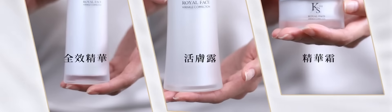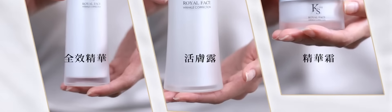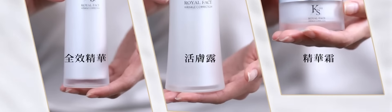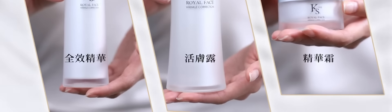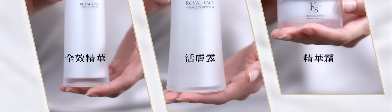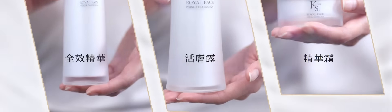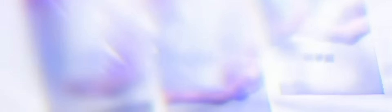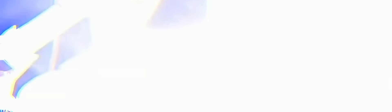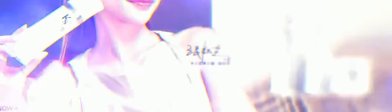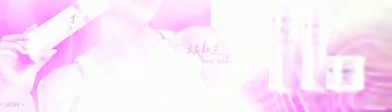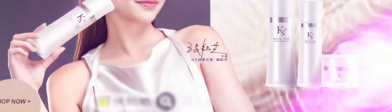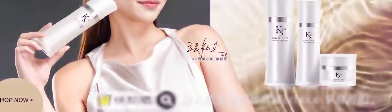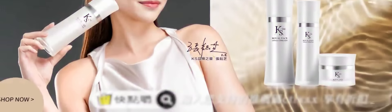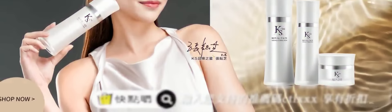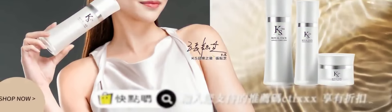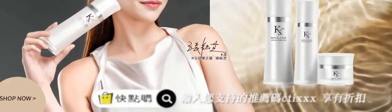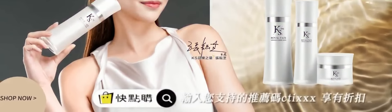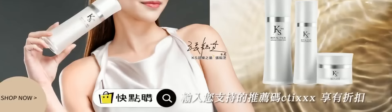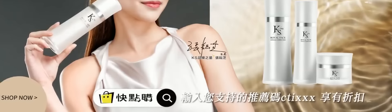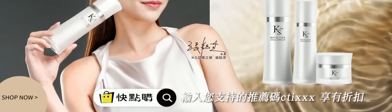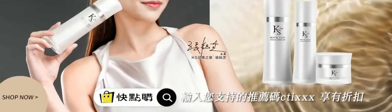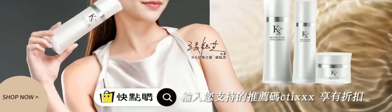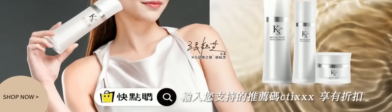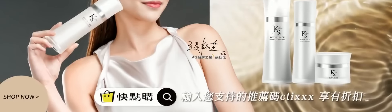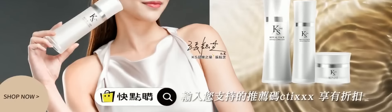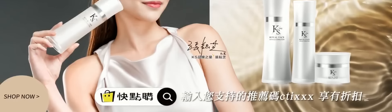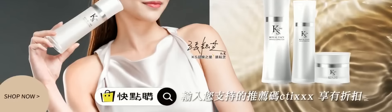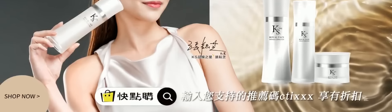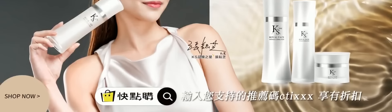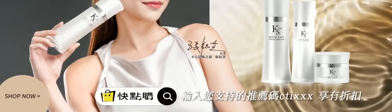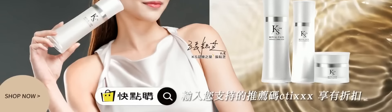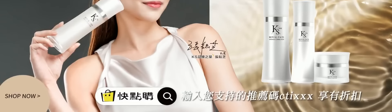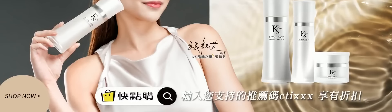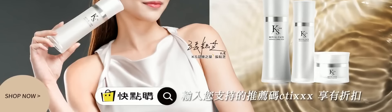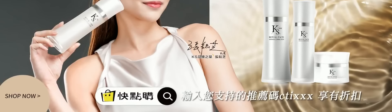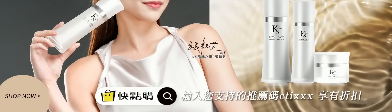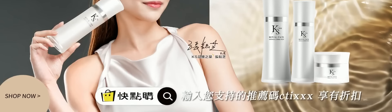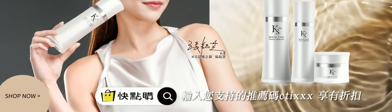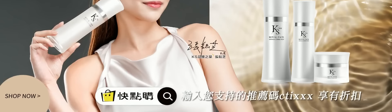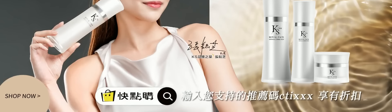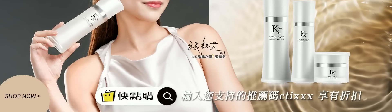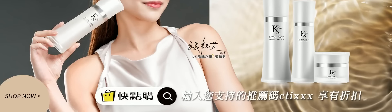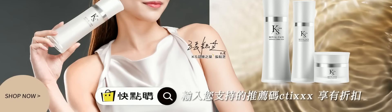肤露、全效精华、精华霜，即刻启动冻龄密码。